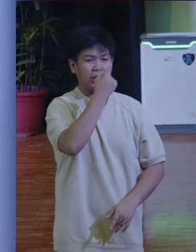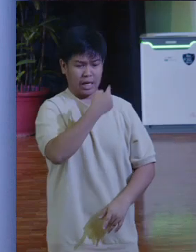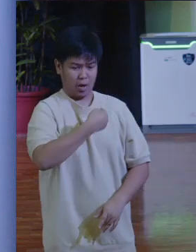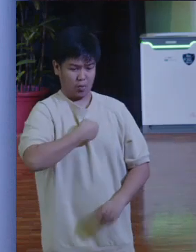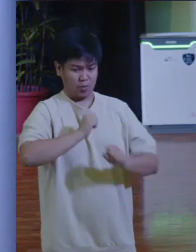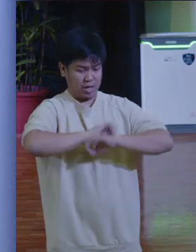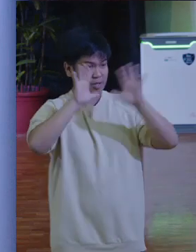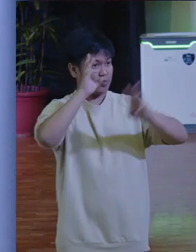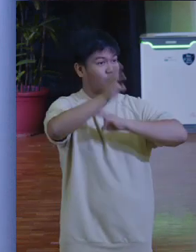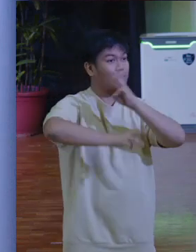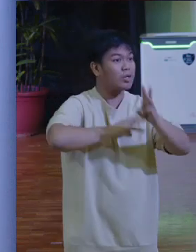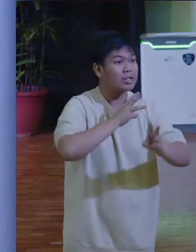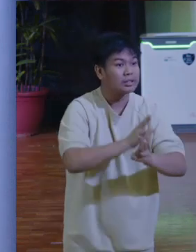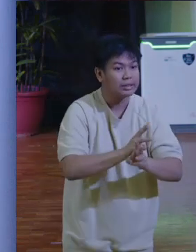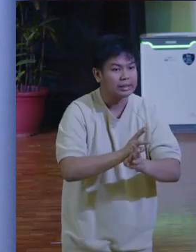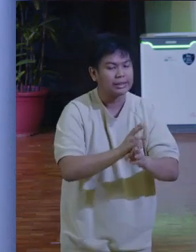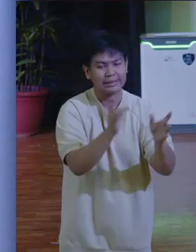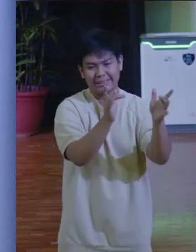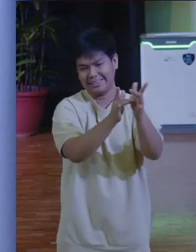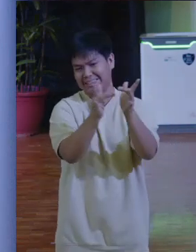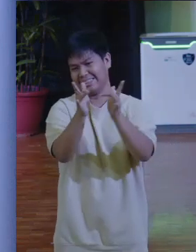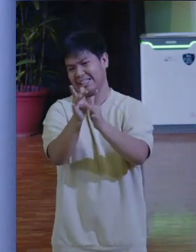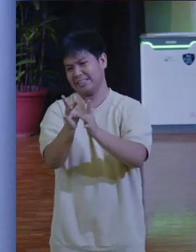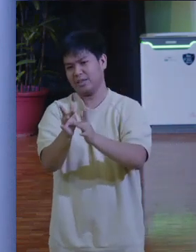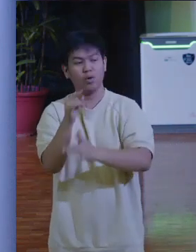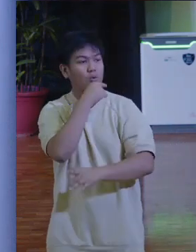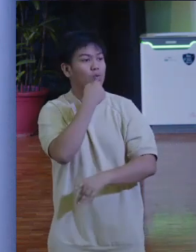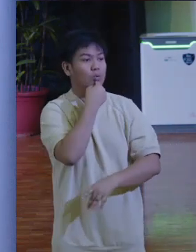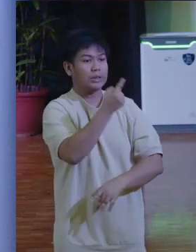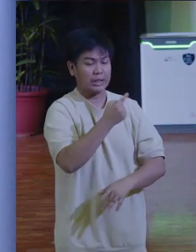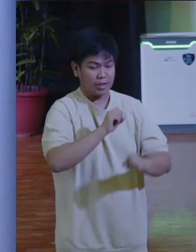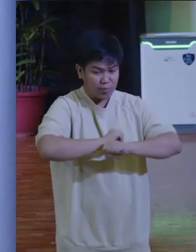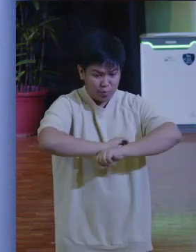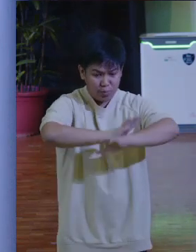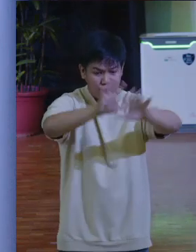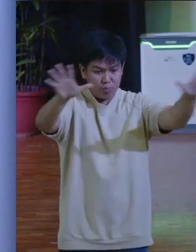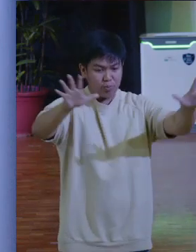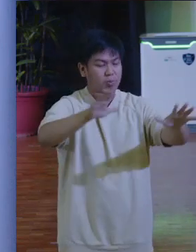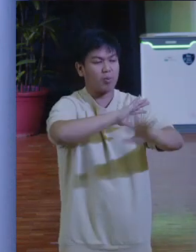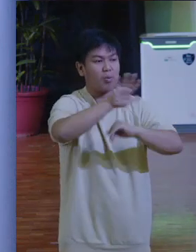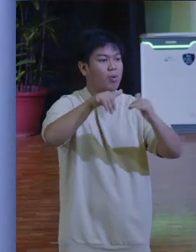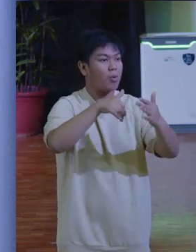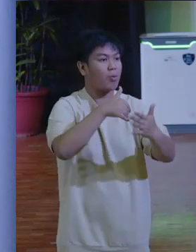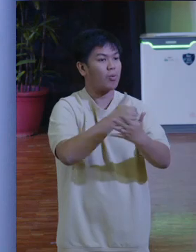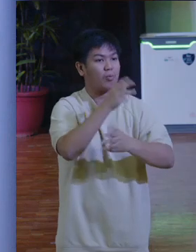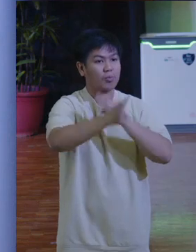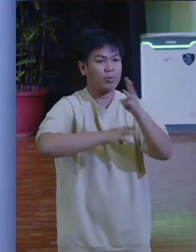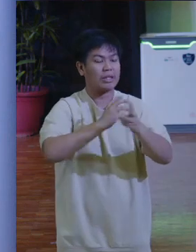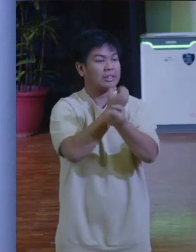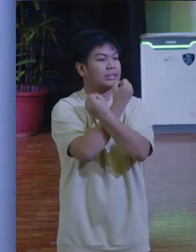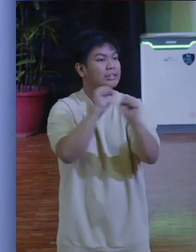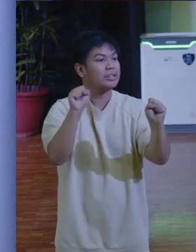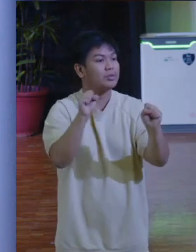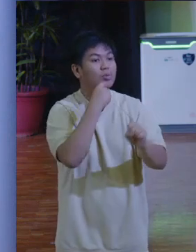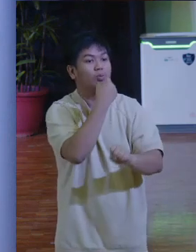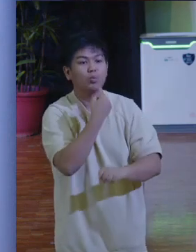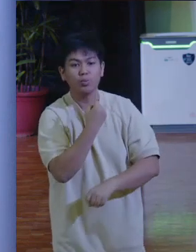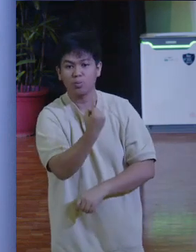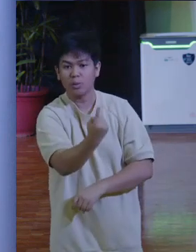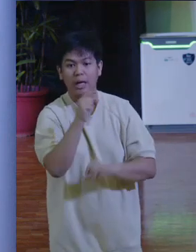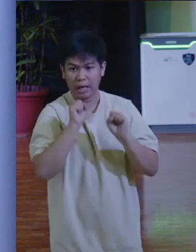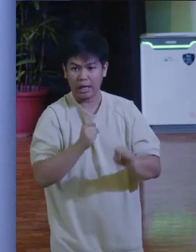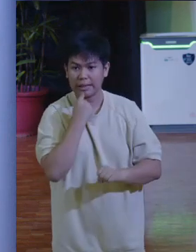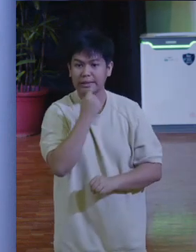that my salvation may reach the end of the earth. Si Kristo Jesus po yun. So sa verse 1 ng